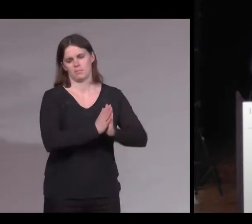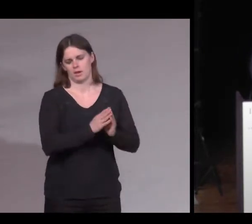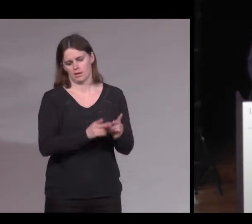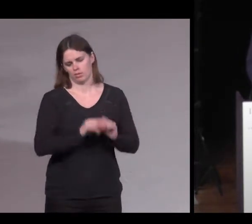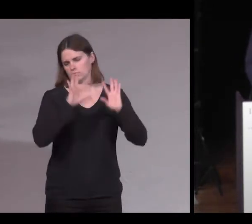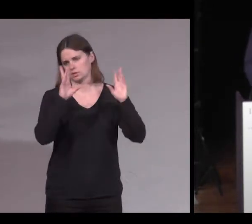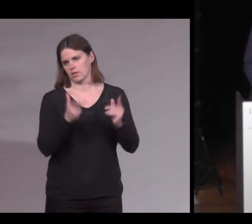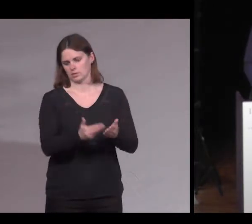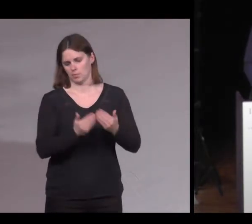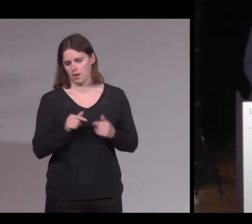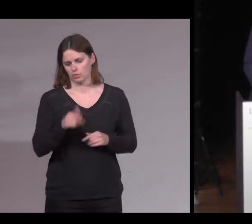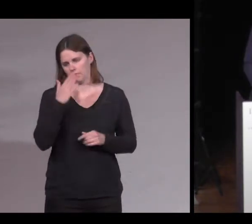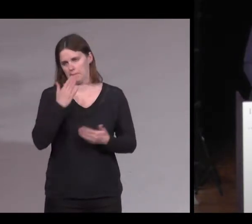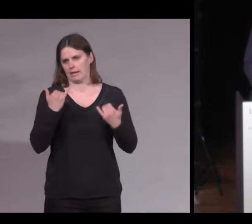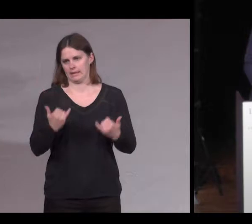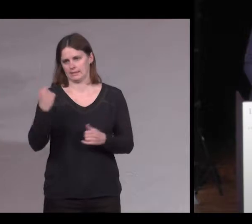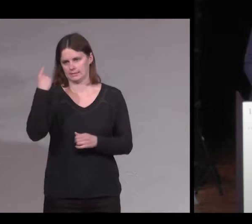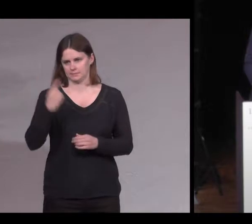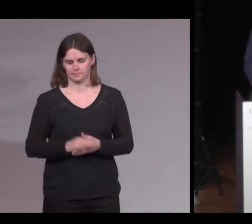vypadá současnost.